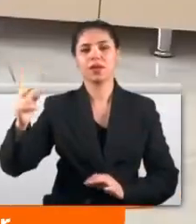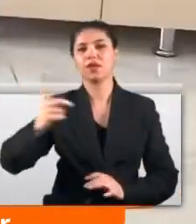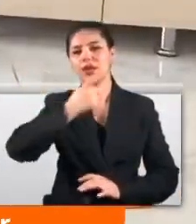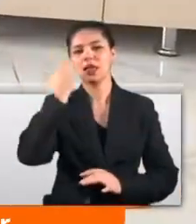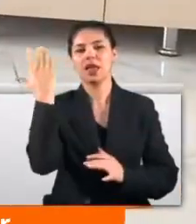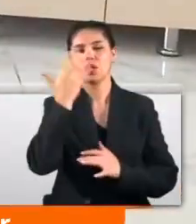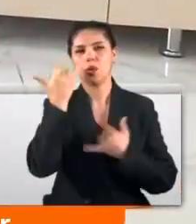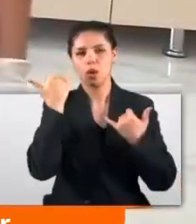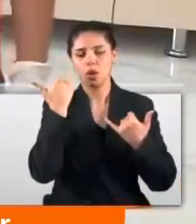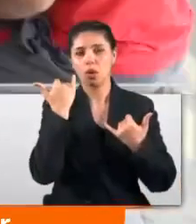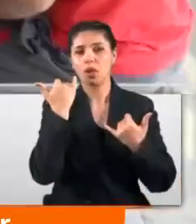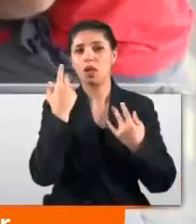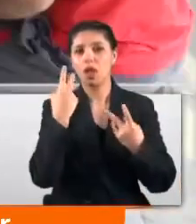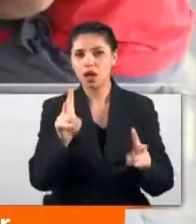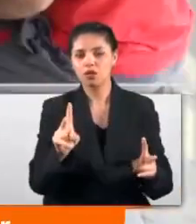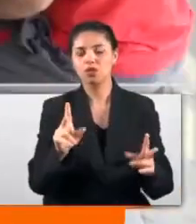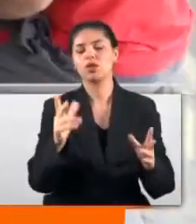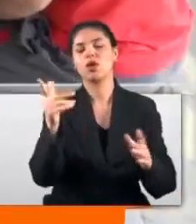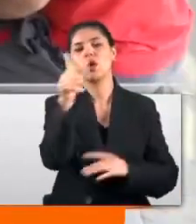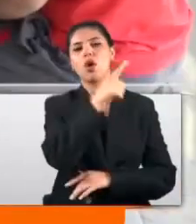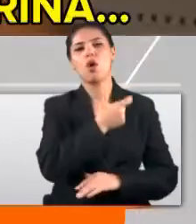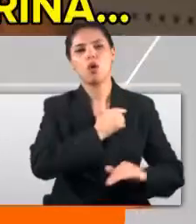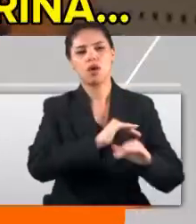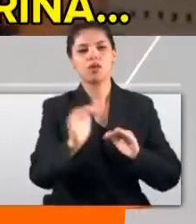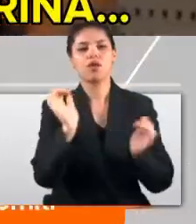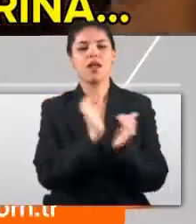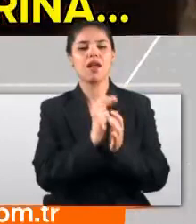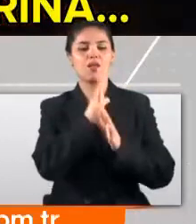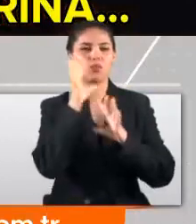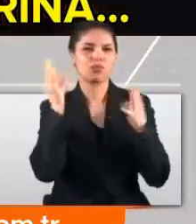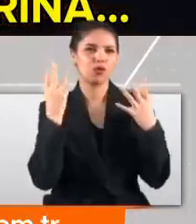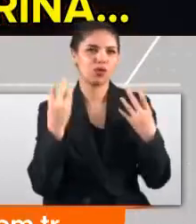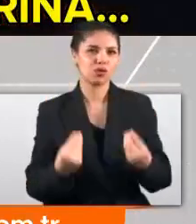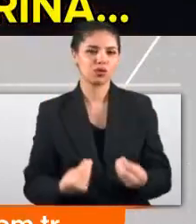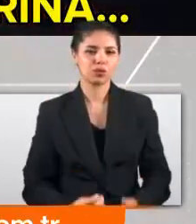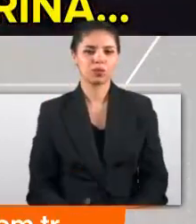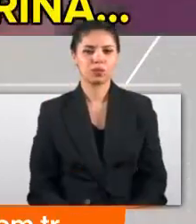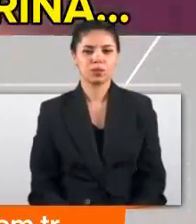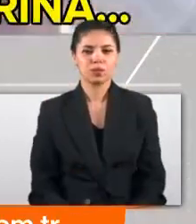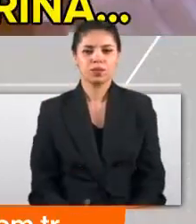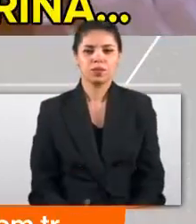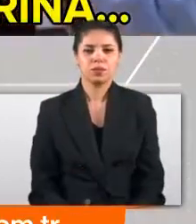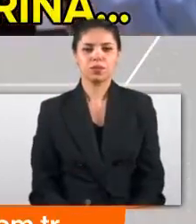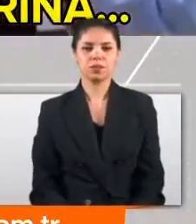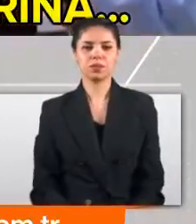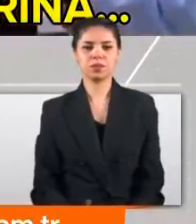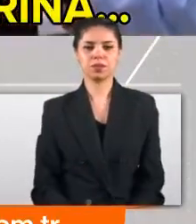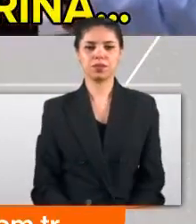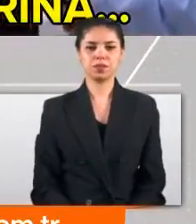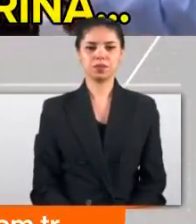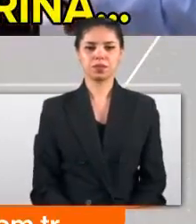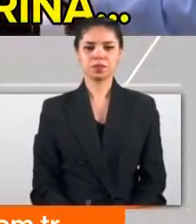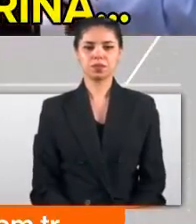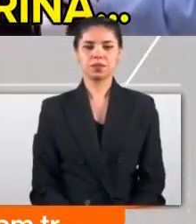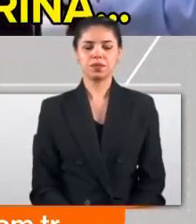okulu öğrencilerin ve ailelerin yüzünü güldürdü. Milli Eğitim Bakanlığı bu sene ilk defa 81